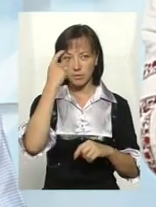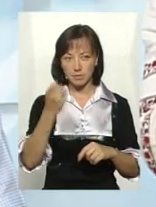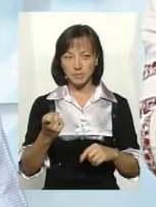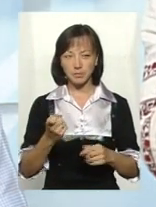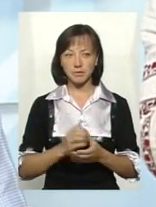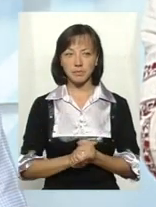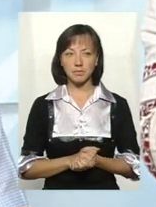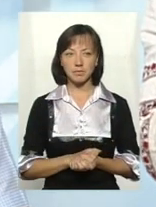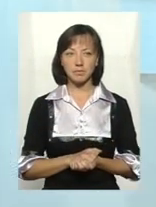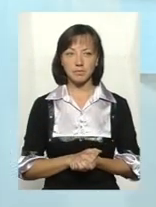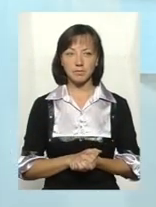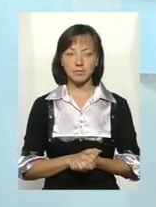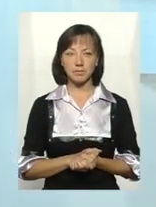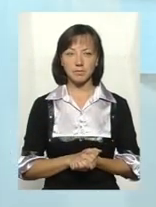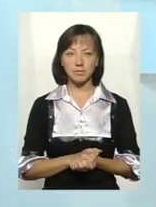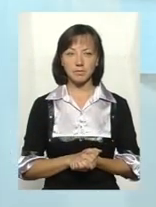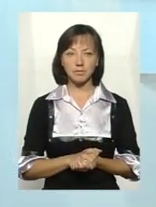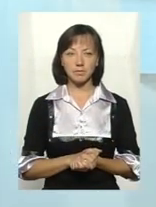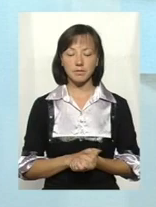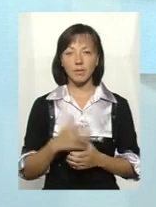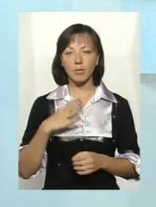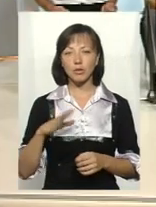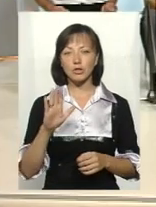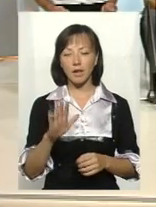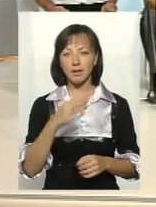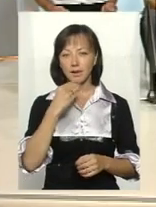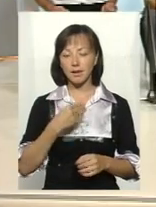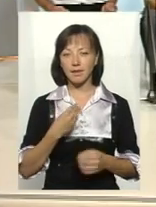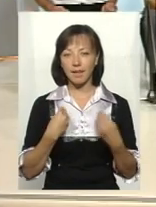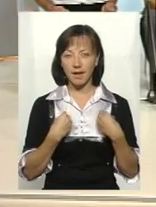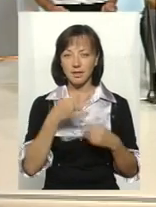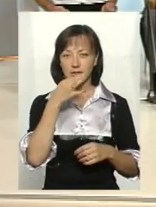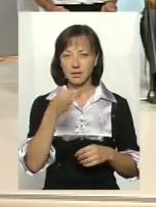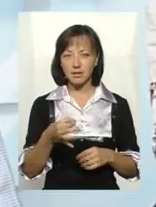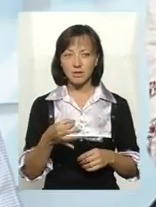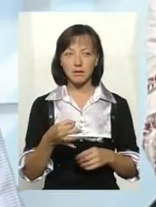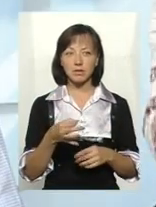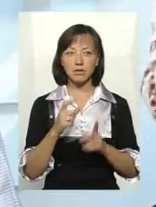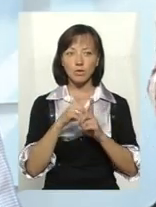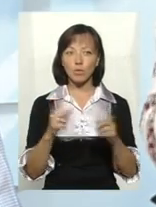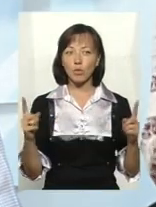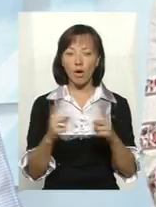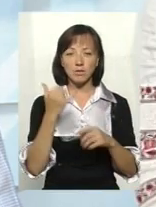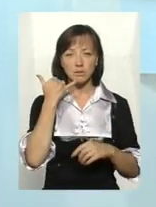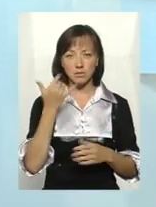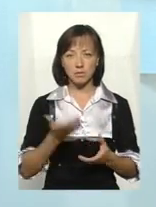відповідь. Я даю відповідь. Почекайте, пані Анно, дайте ж сказати. Дивіться. Я прошу просто відповідати дуже коротко.